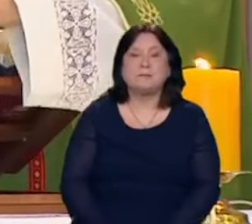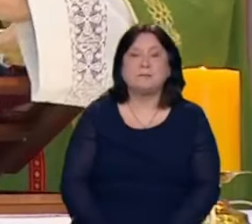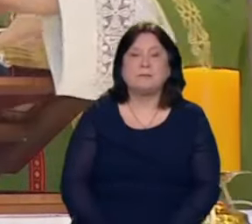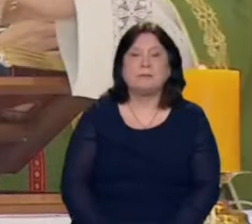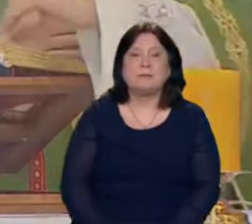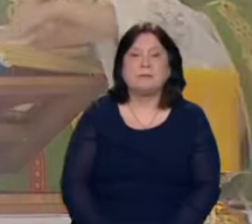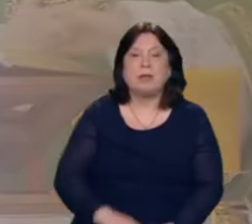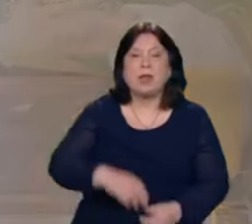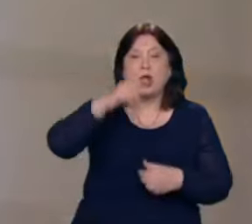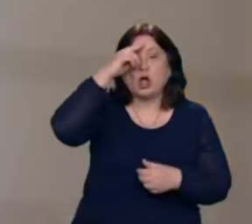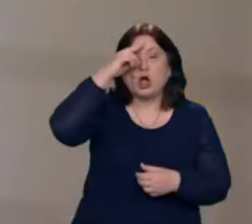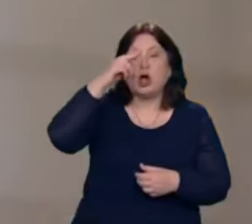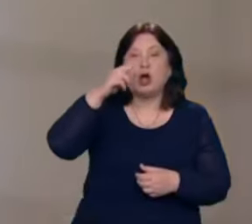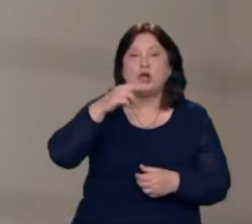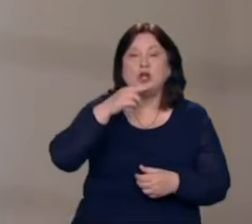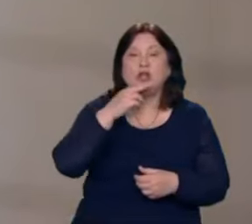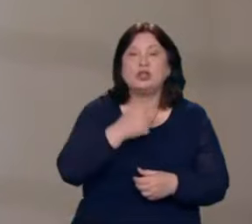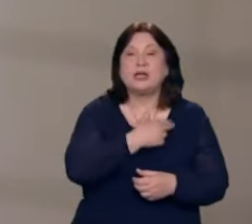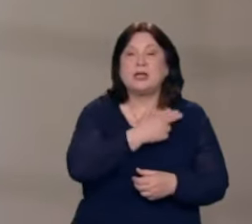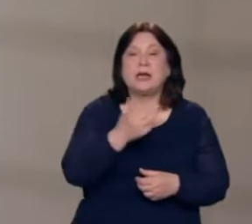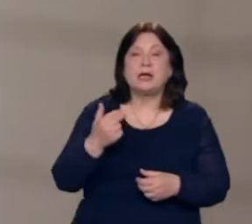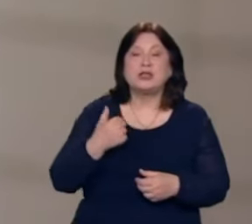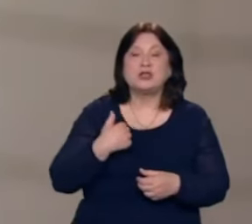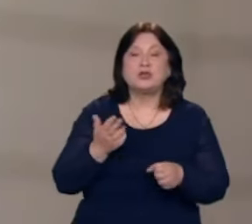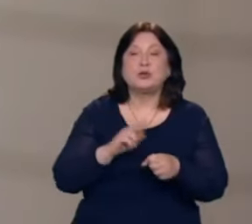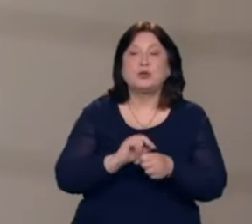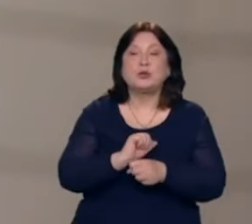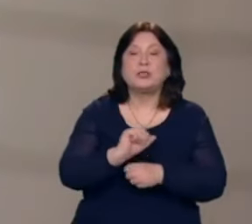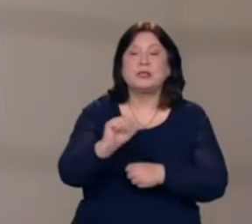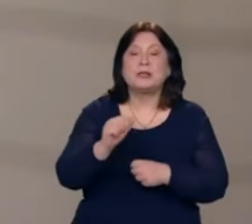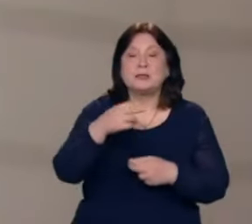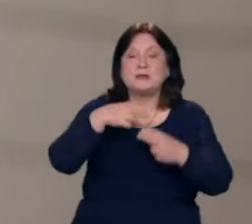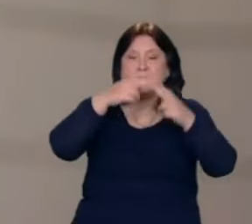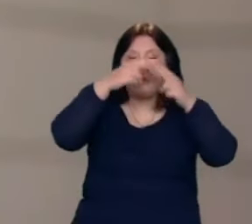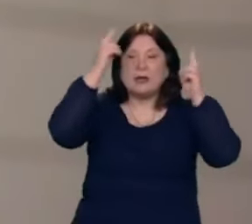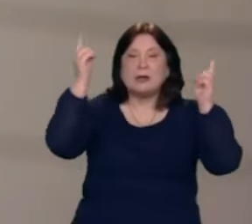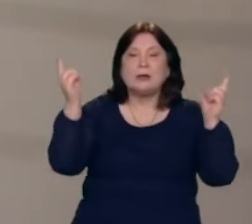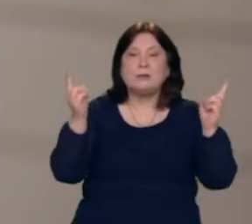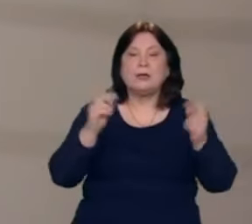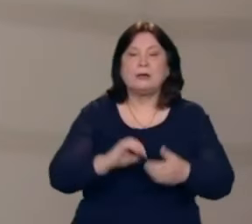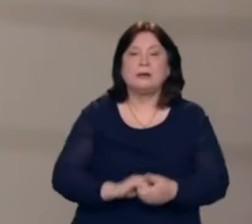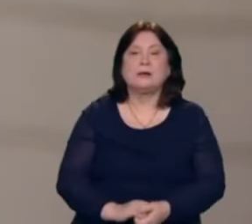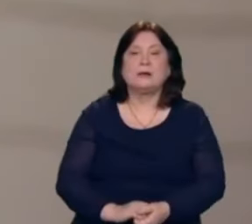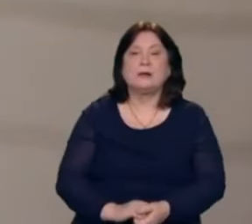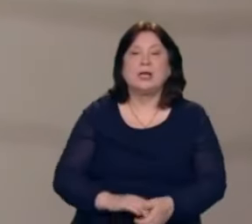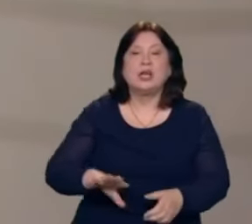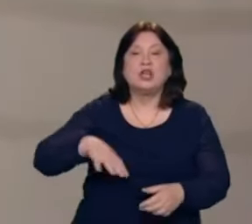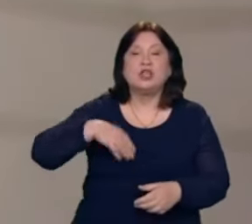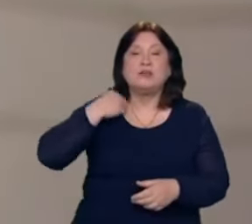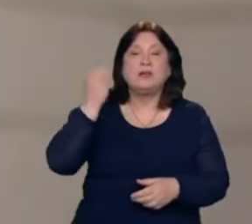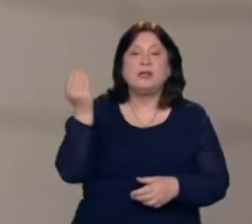mówić Ojcze nasz módl się z niebie